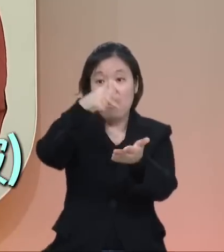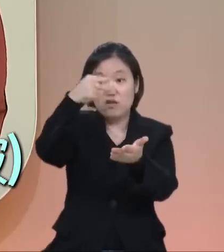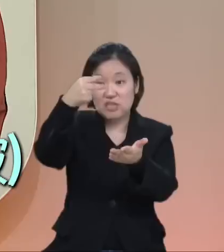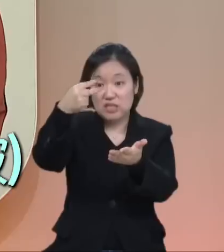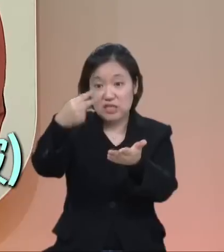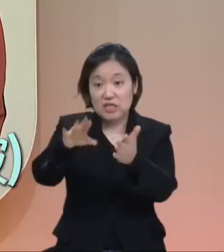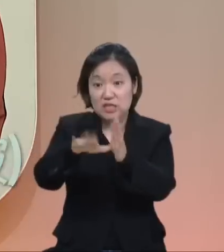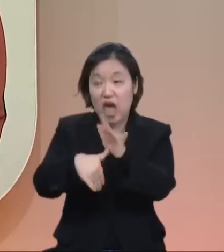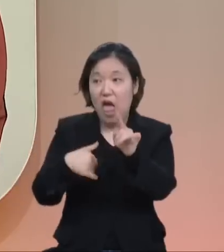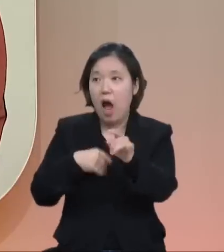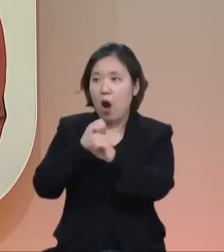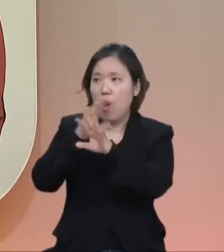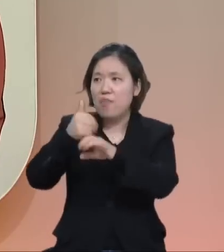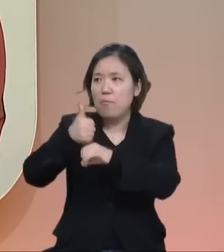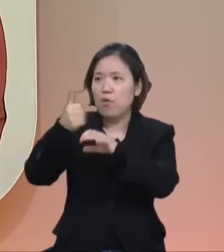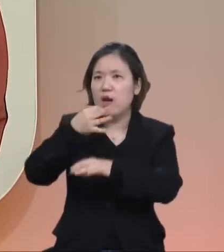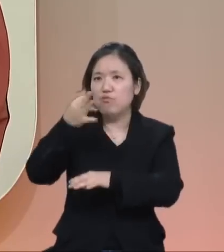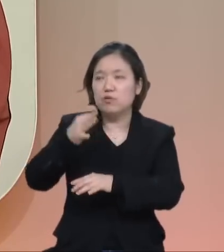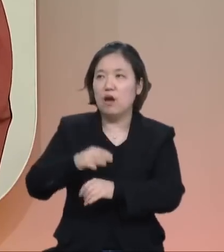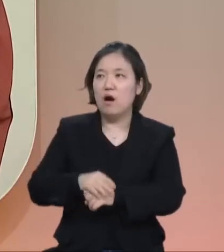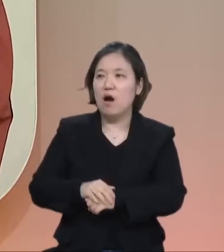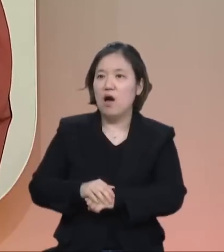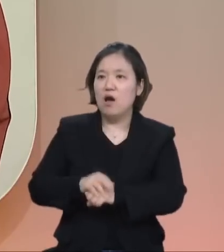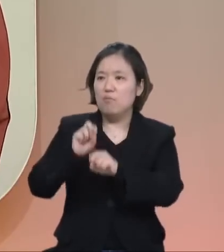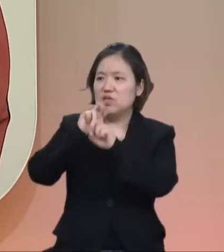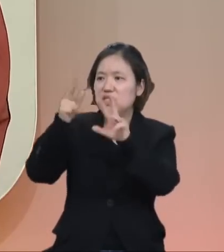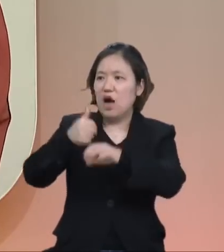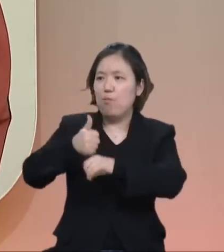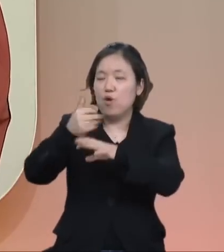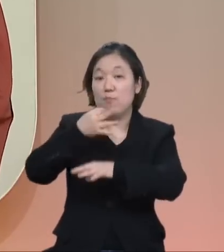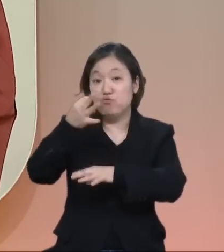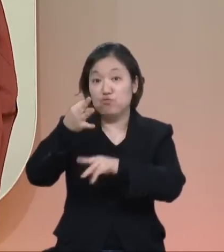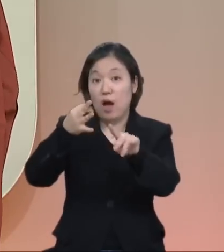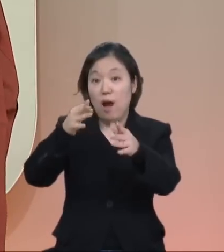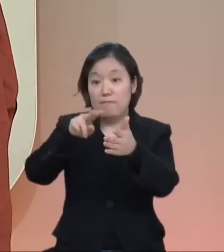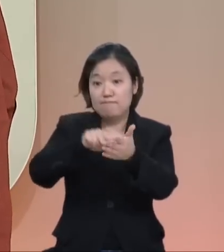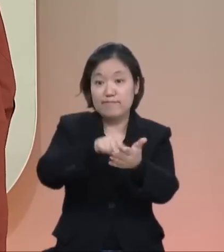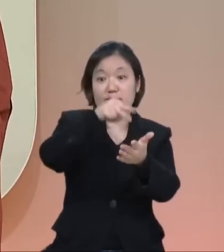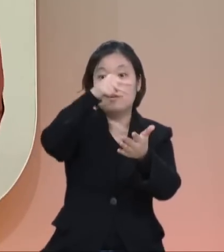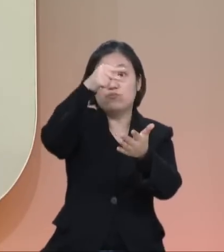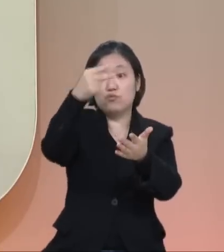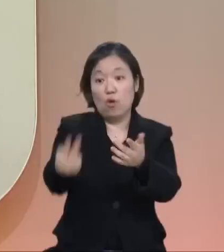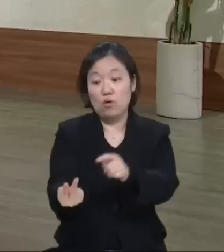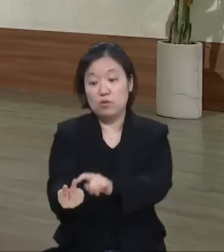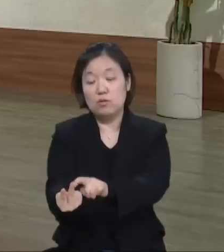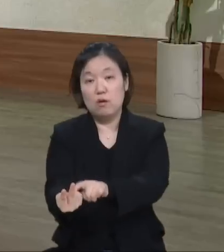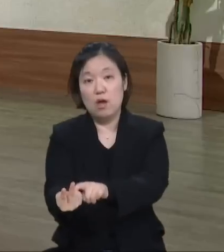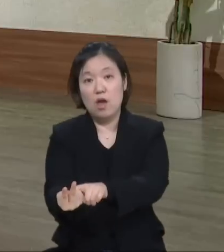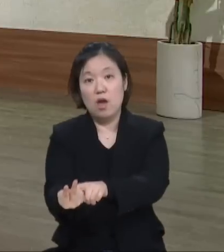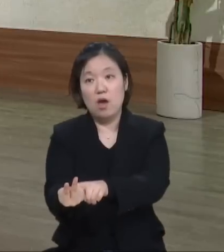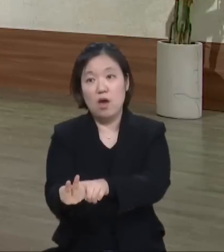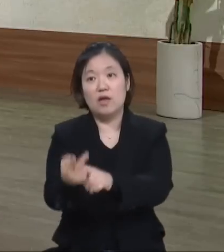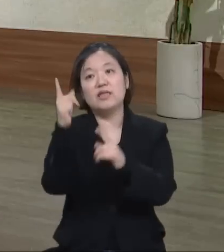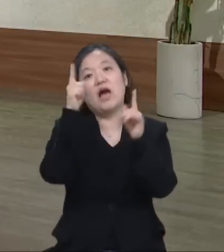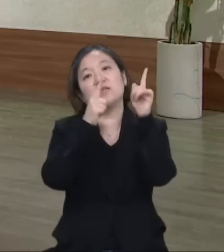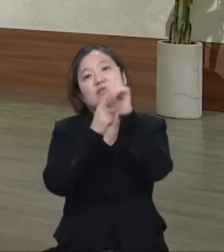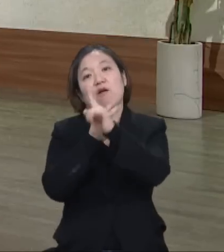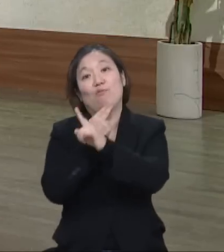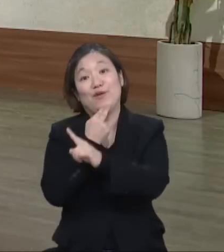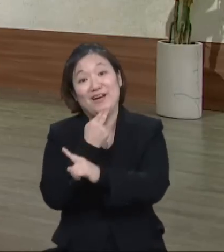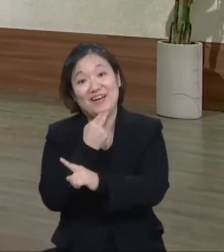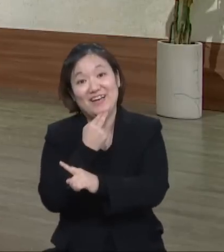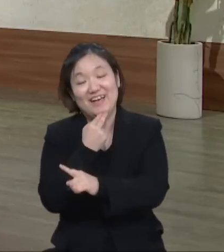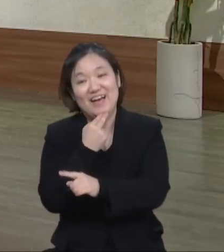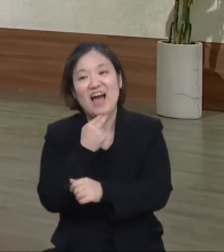떨어지는 순간에 관세음보살 뭐 지장보살하고 염불하면서 떨어졌더니 몸에 크게 닫힌 데가